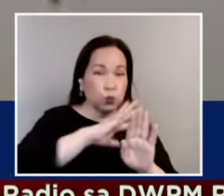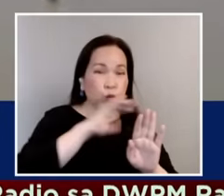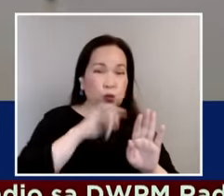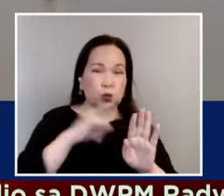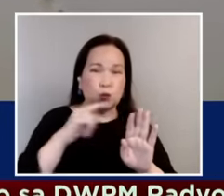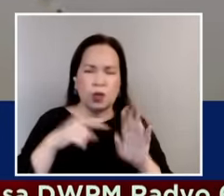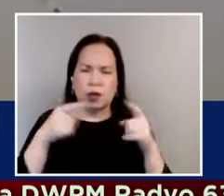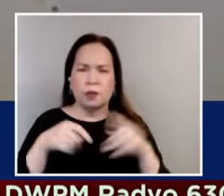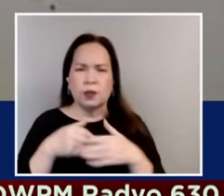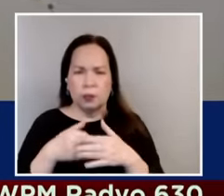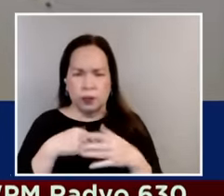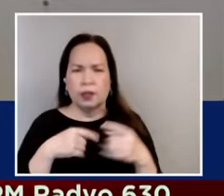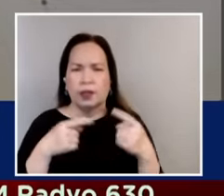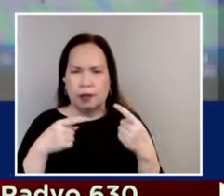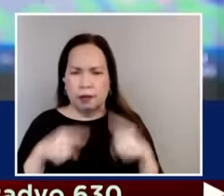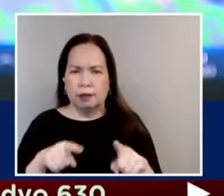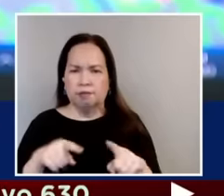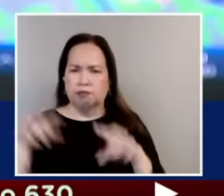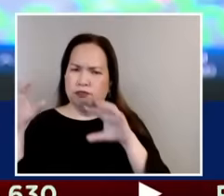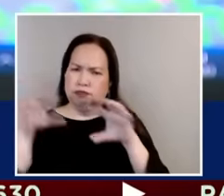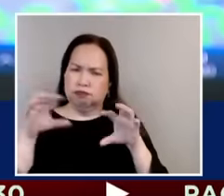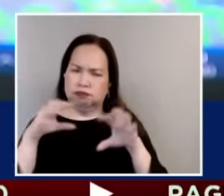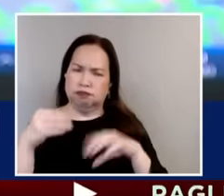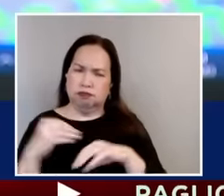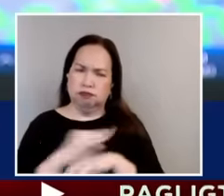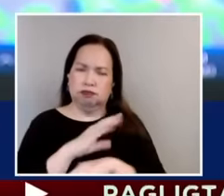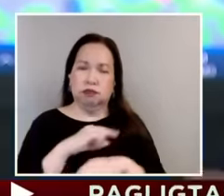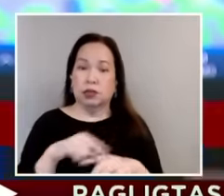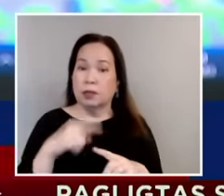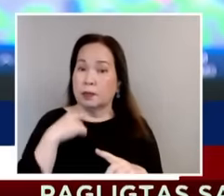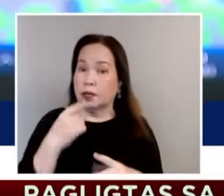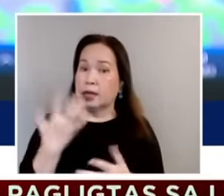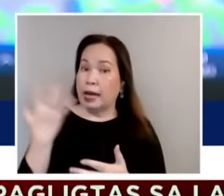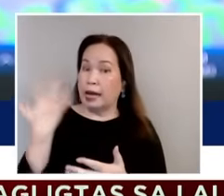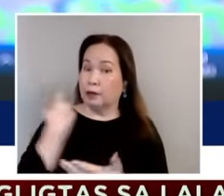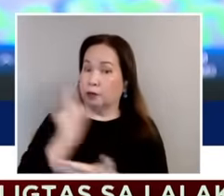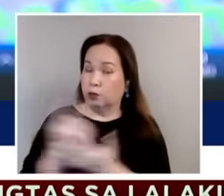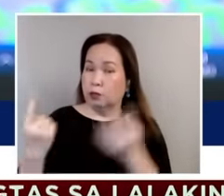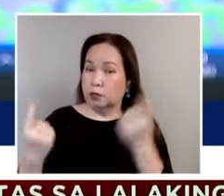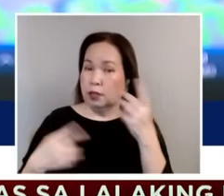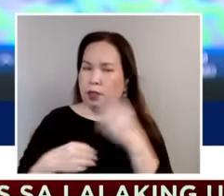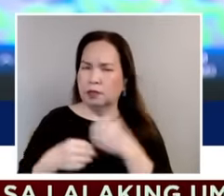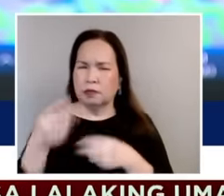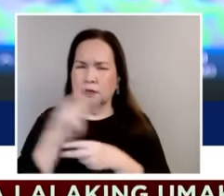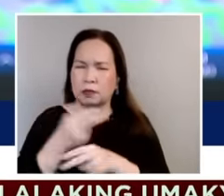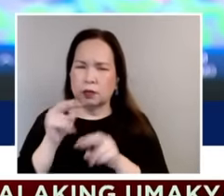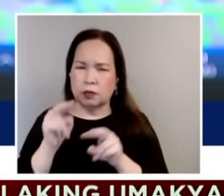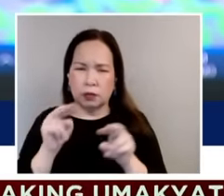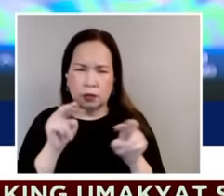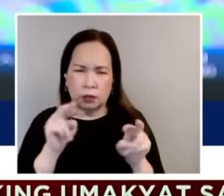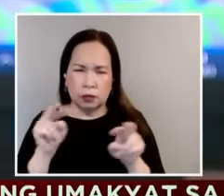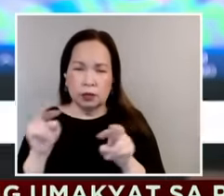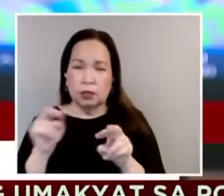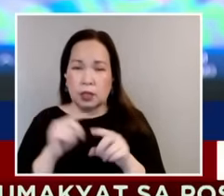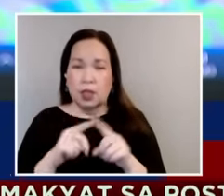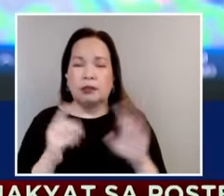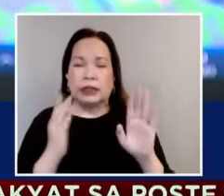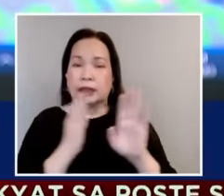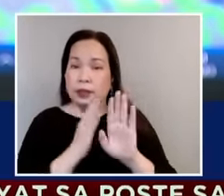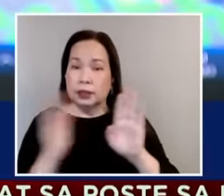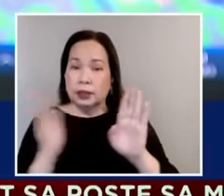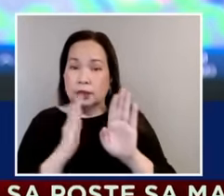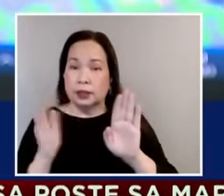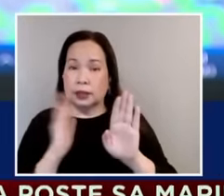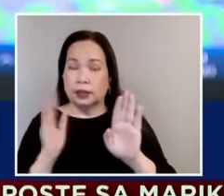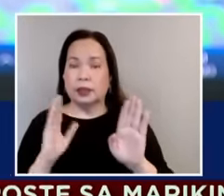malawakang pagbaha sa Northern Samar. Last week nga, ito yung minomonitor natin, nagsimula maka-apekto dito sa silangang bahagi ng Central